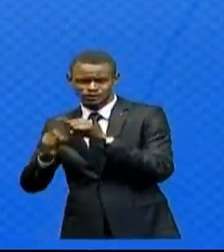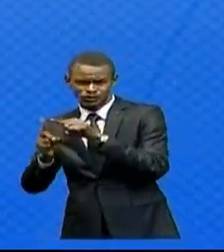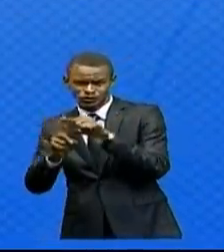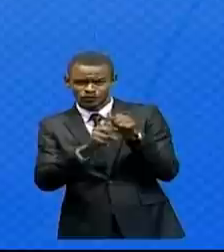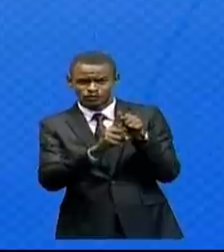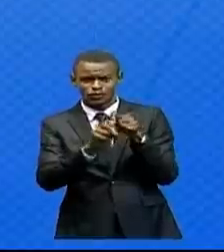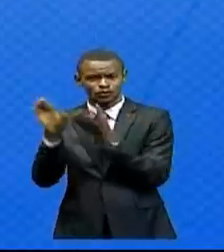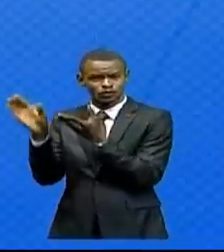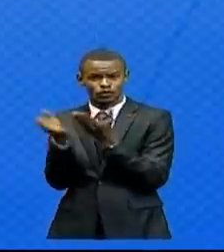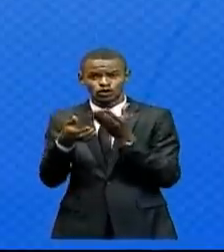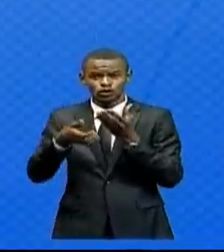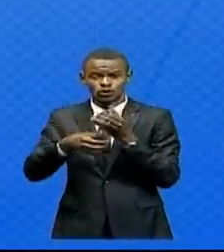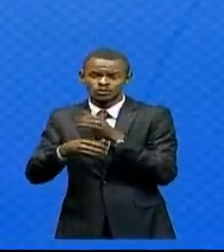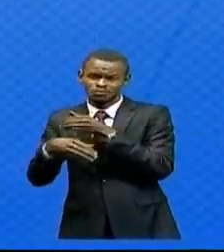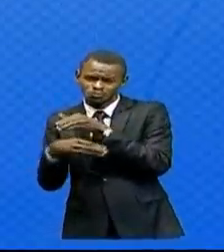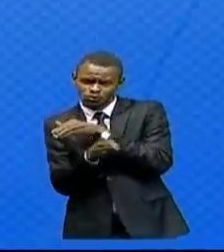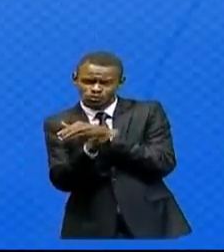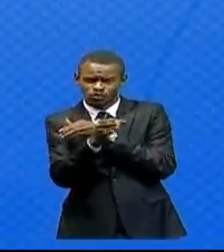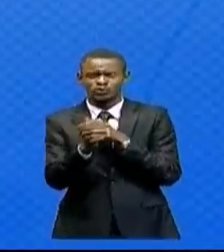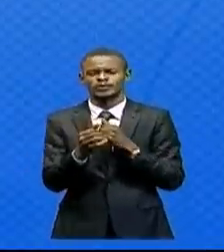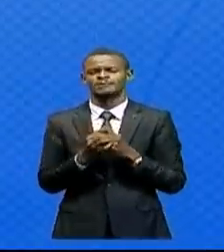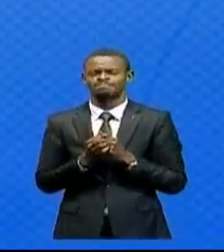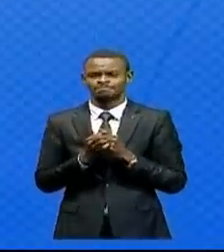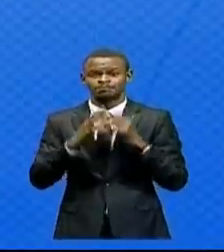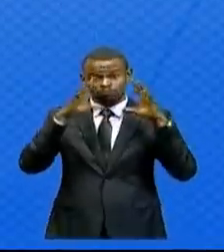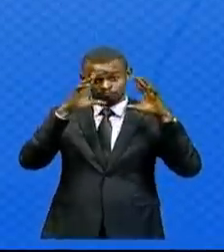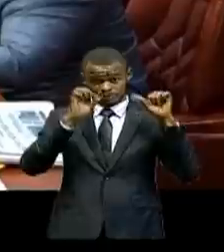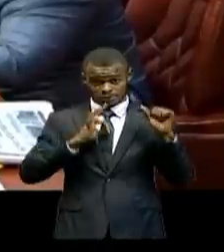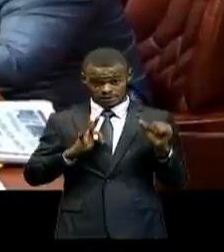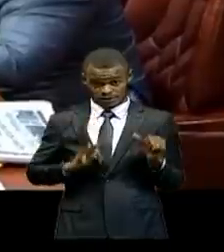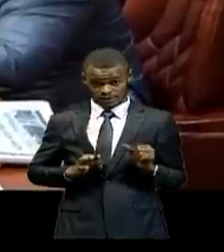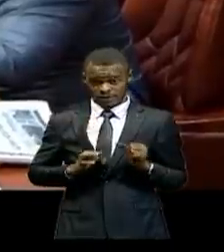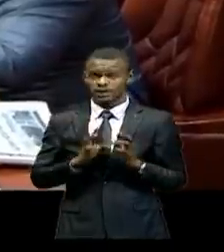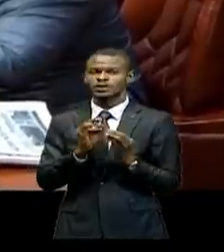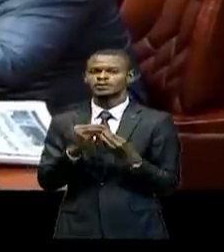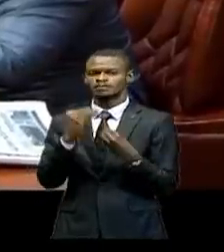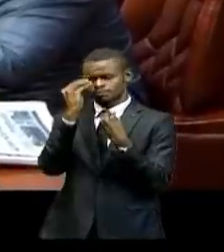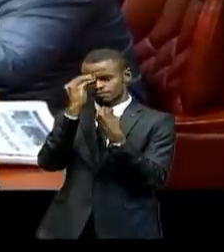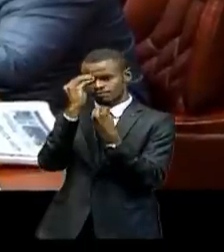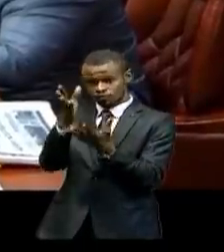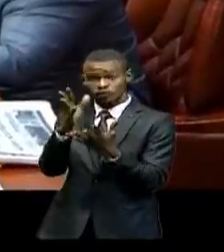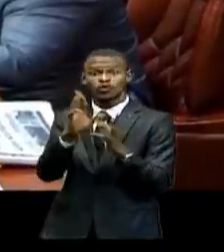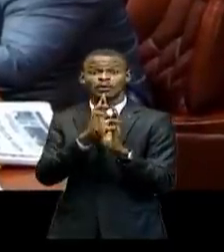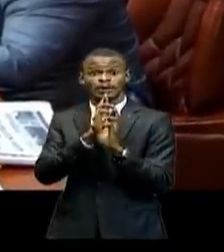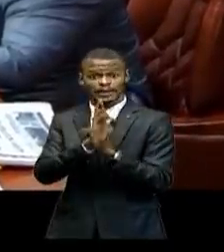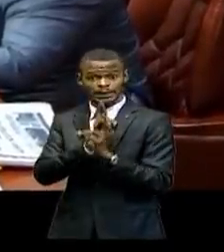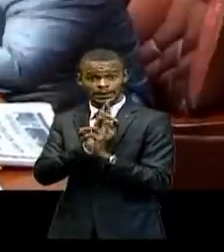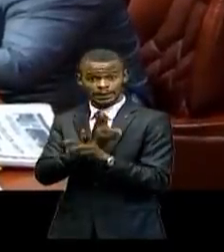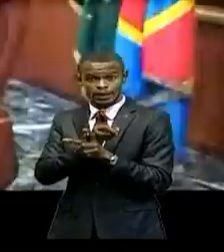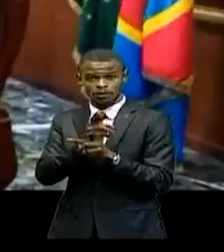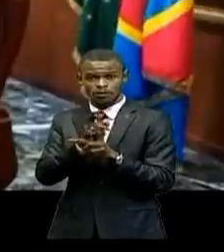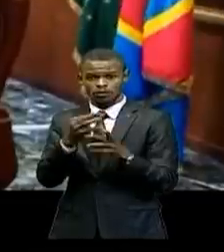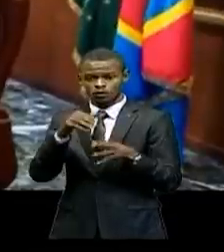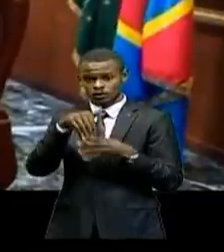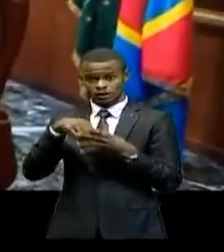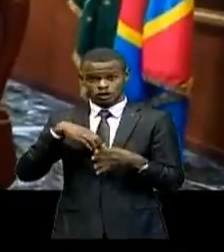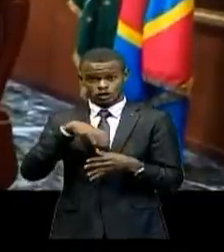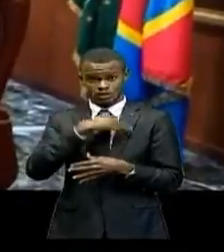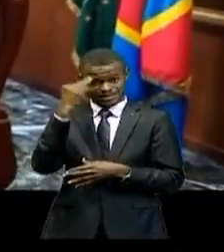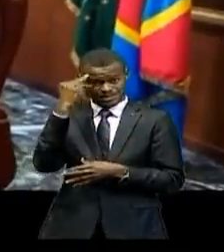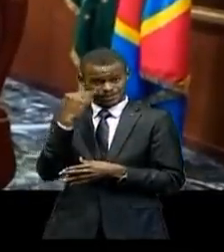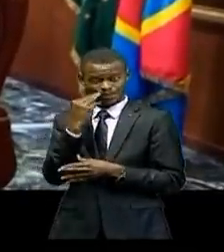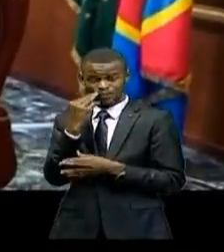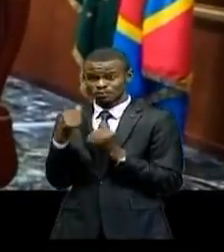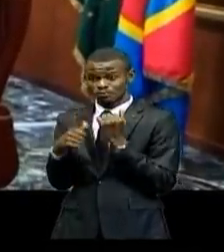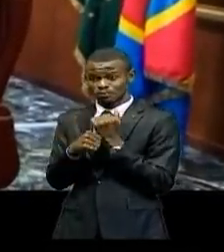la République a fait part aux membres du Conseil des ministres d'un rapport révélant une fraude massive par des négociants